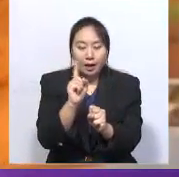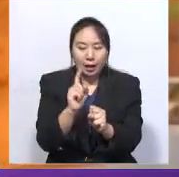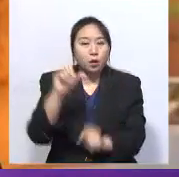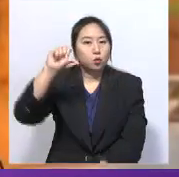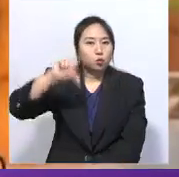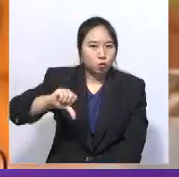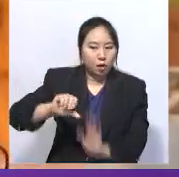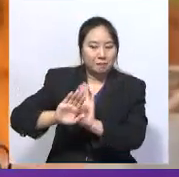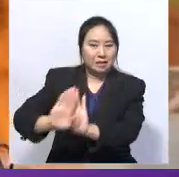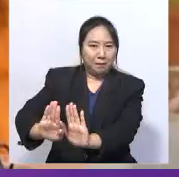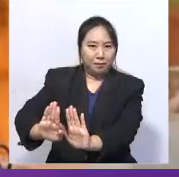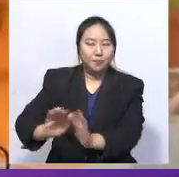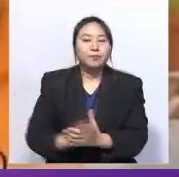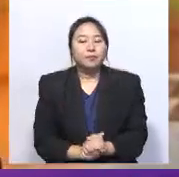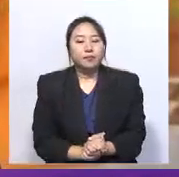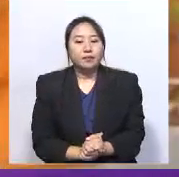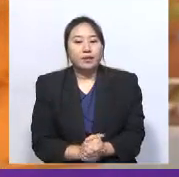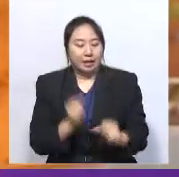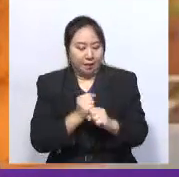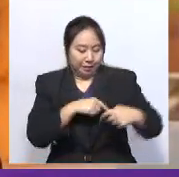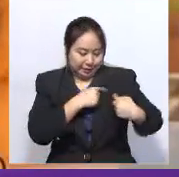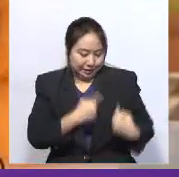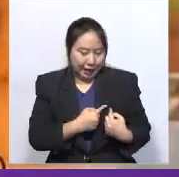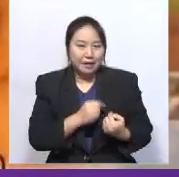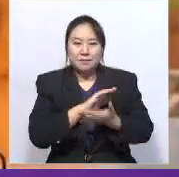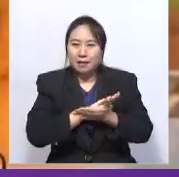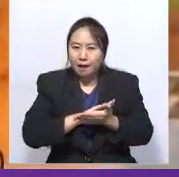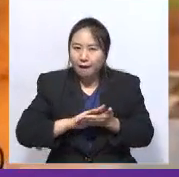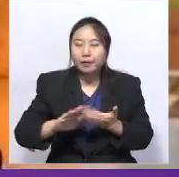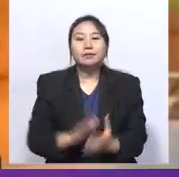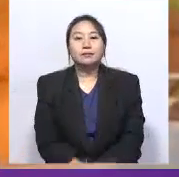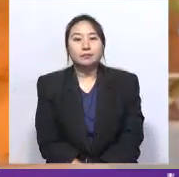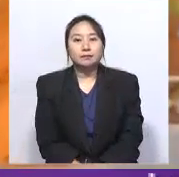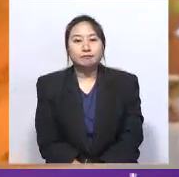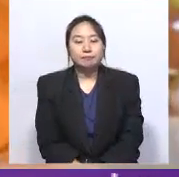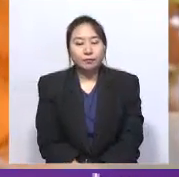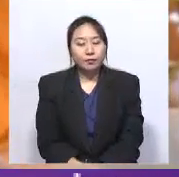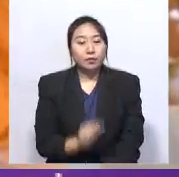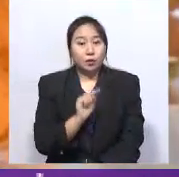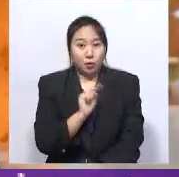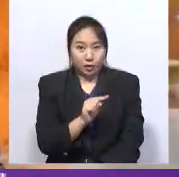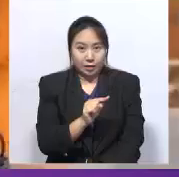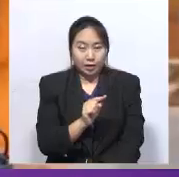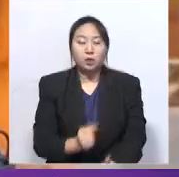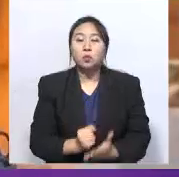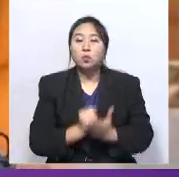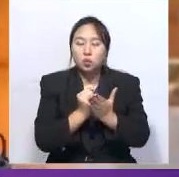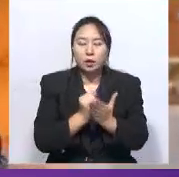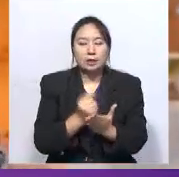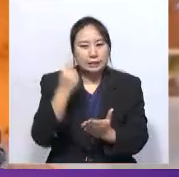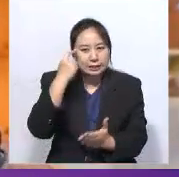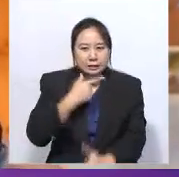ชั่วและการทำจิตใจให้ใสสะอาดนะครับตรงนี้เพื่อที่จะขจัดกิเล